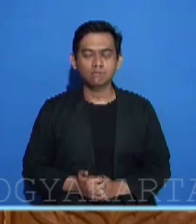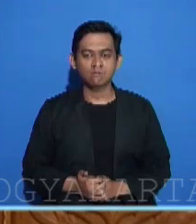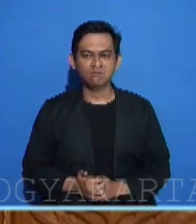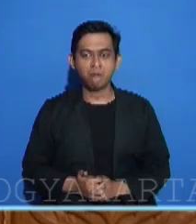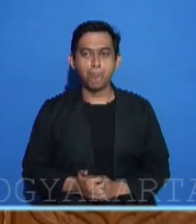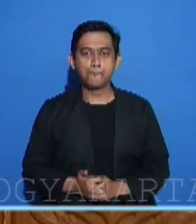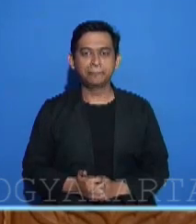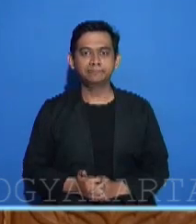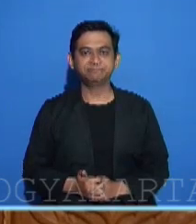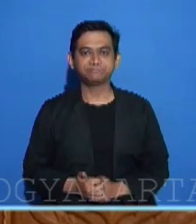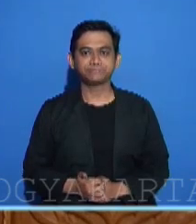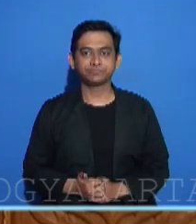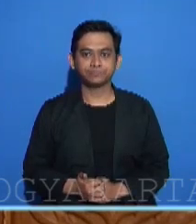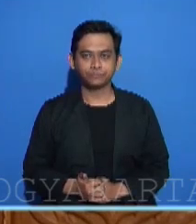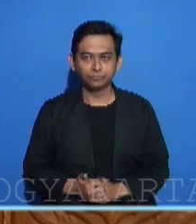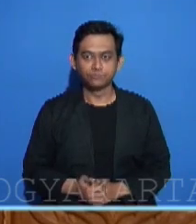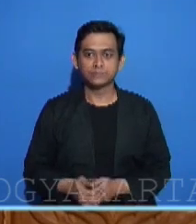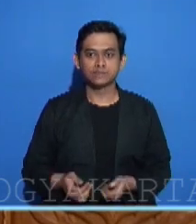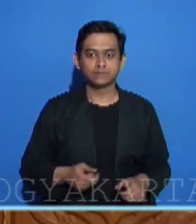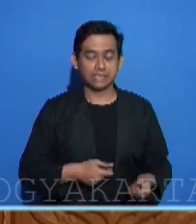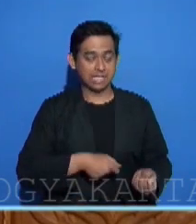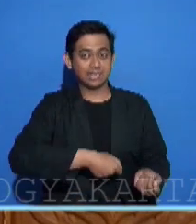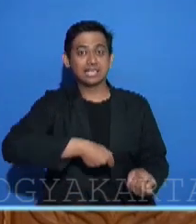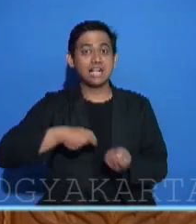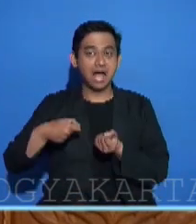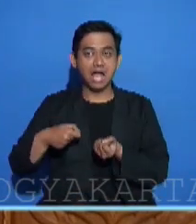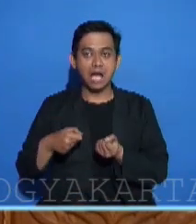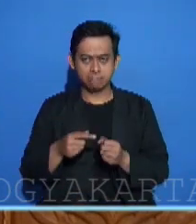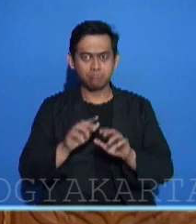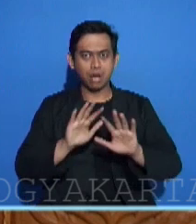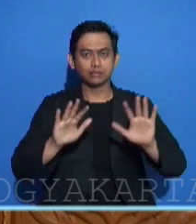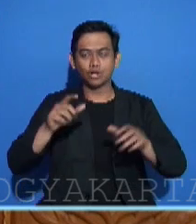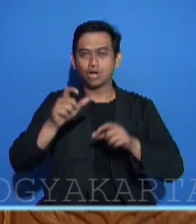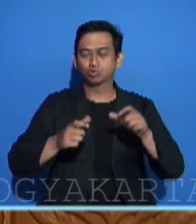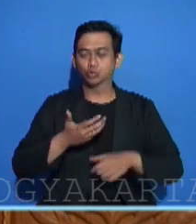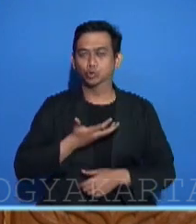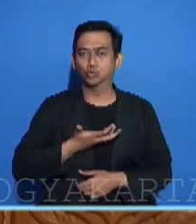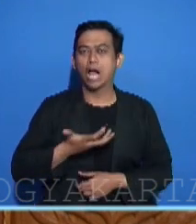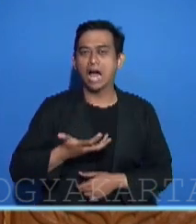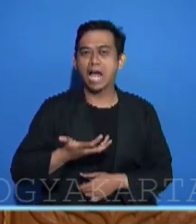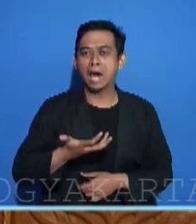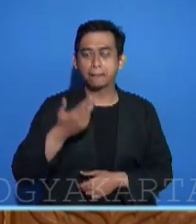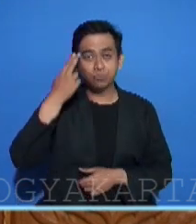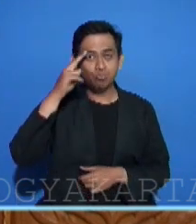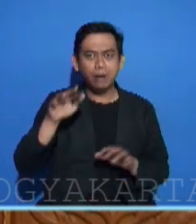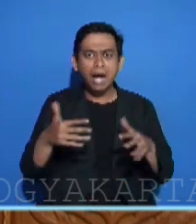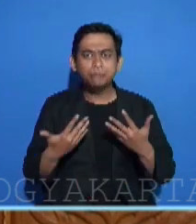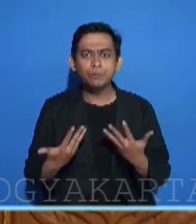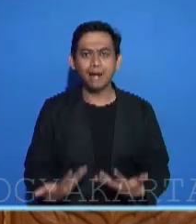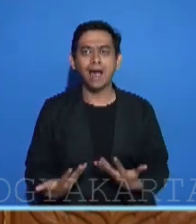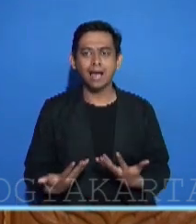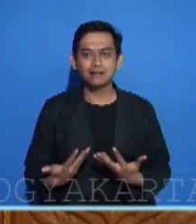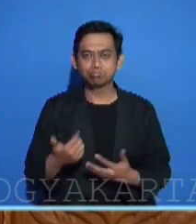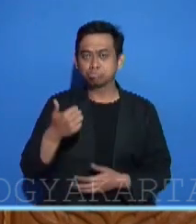para pamirsa lung utawi tel Pendem menika kathah dipun remeni dening warga masyarakat minangka kangge alternatif gantosing